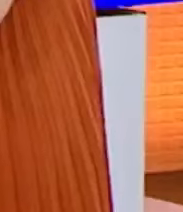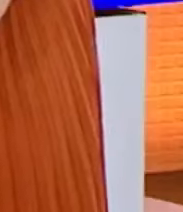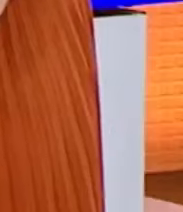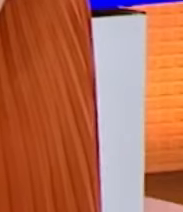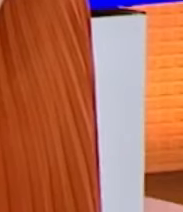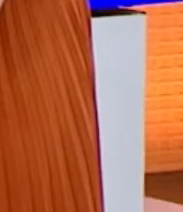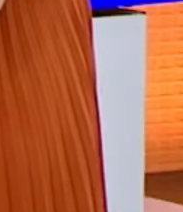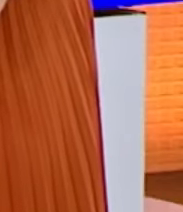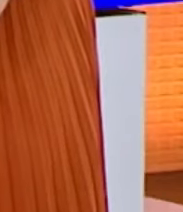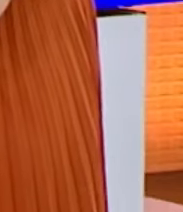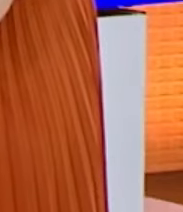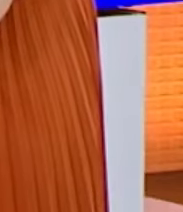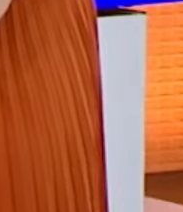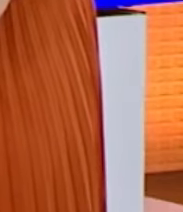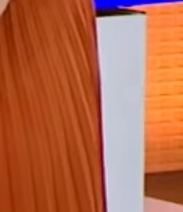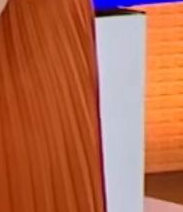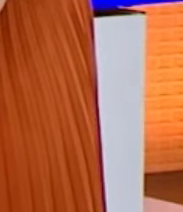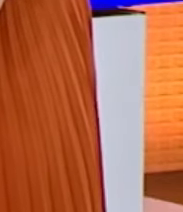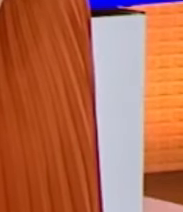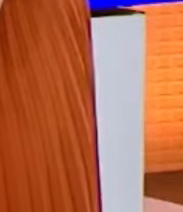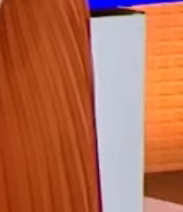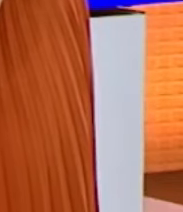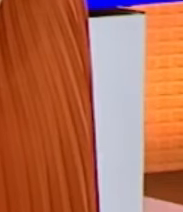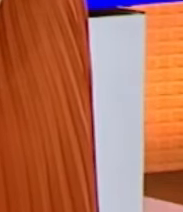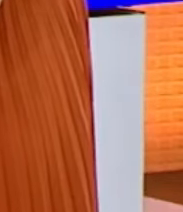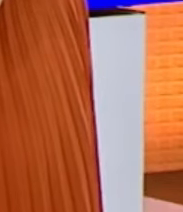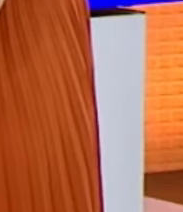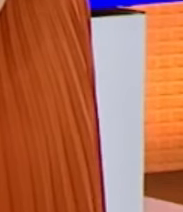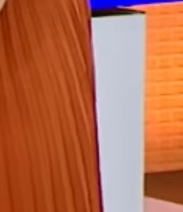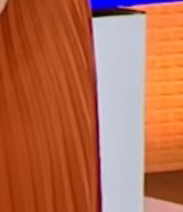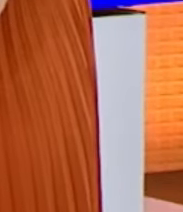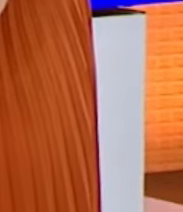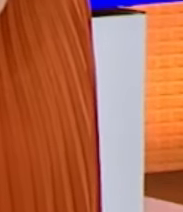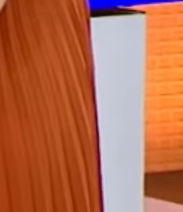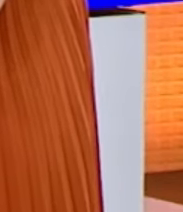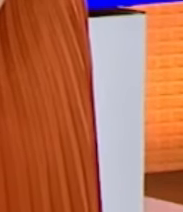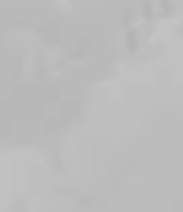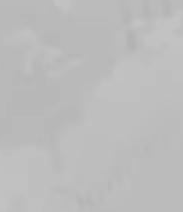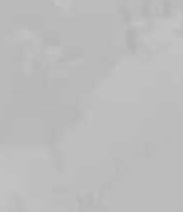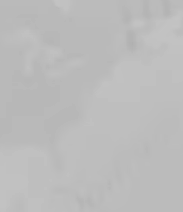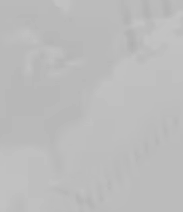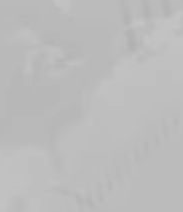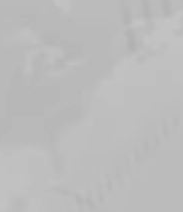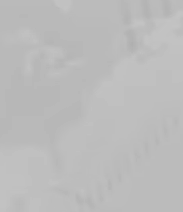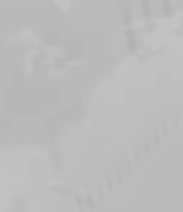niyo po kami sa GMA Pinoy TV at sa www.gmanews.tv.